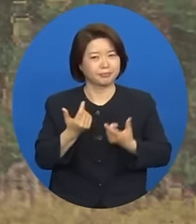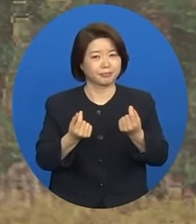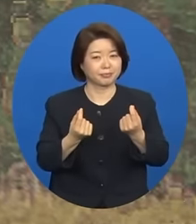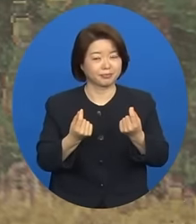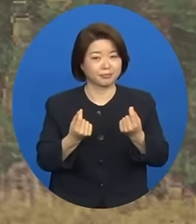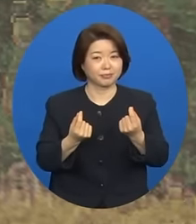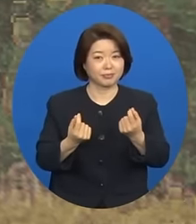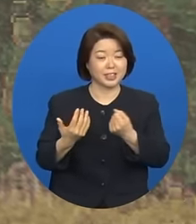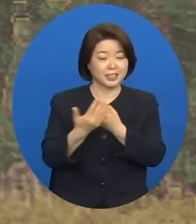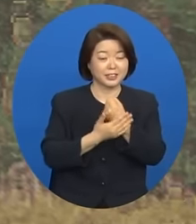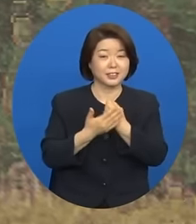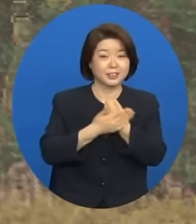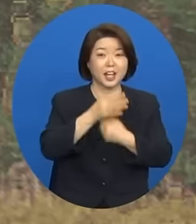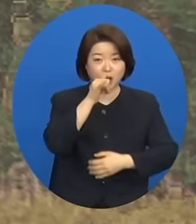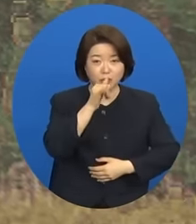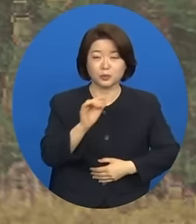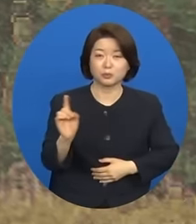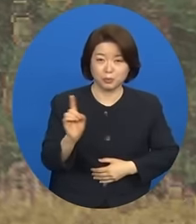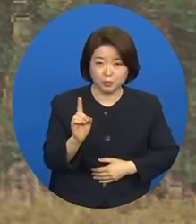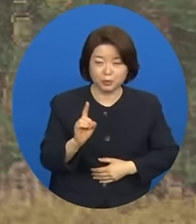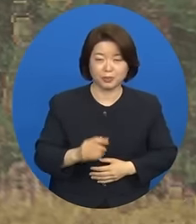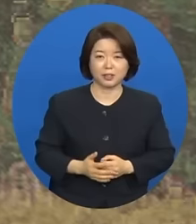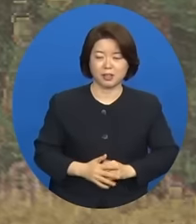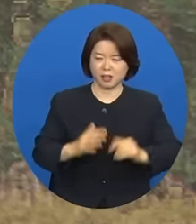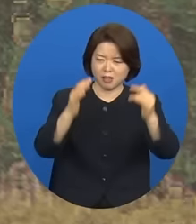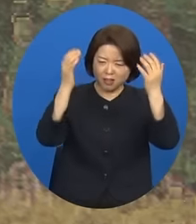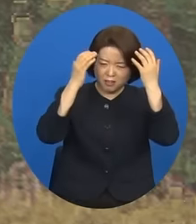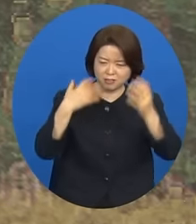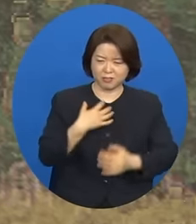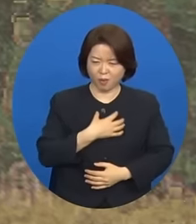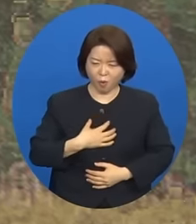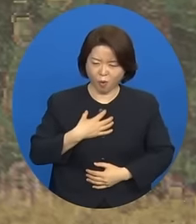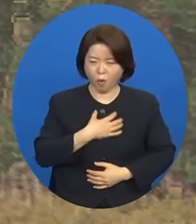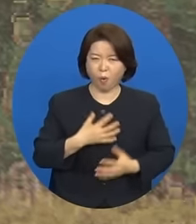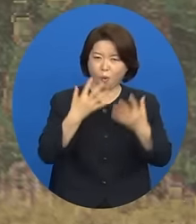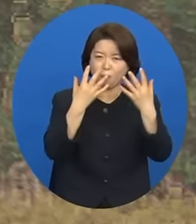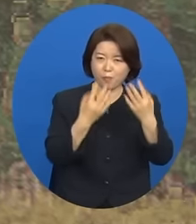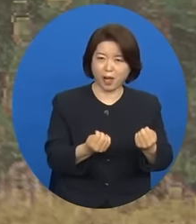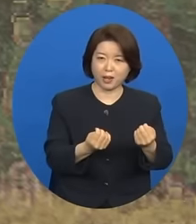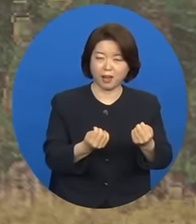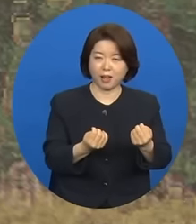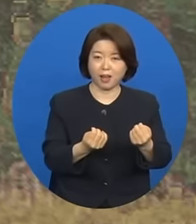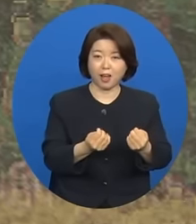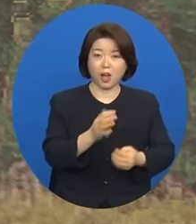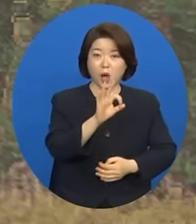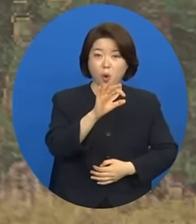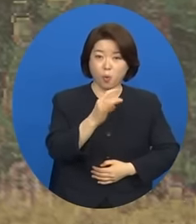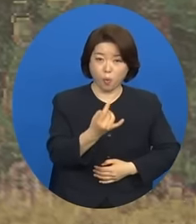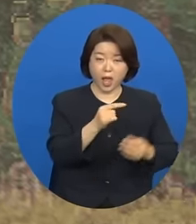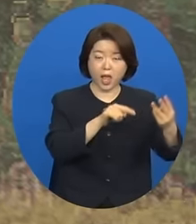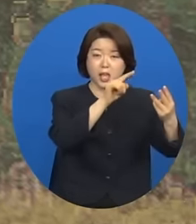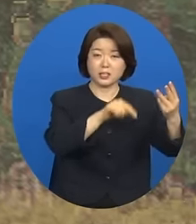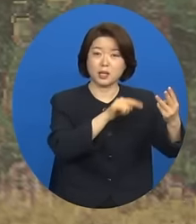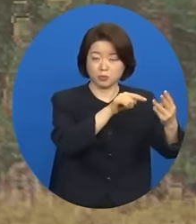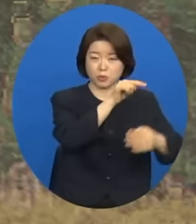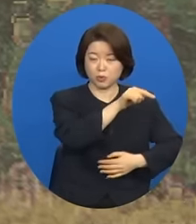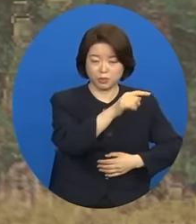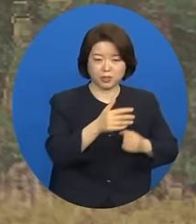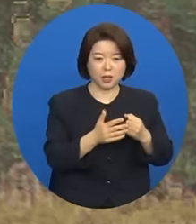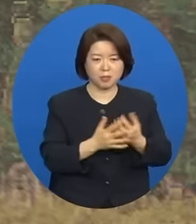있어요. 자, 왜 역설적이냐? 고통과 고난이 있습니다. 정말 이 라반 때문에 얼마나 많이 속는지